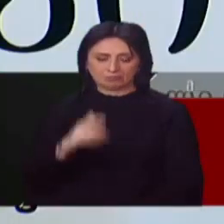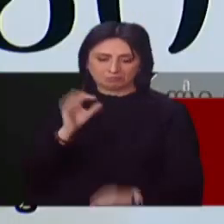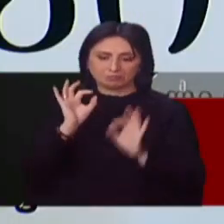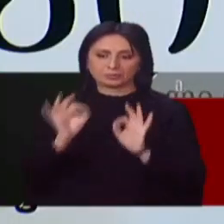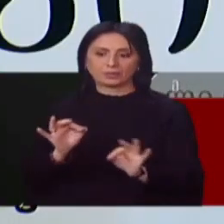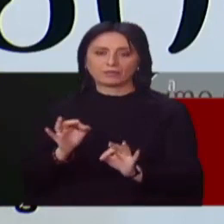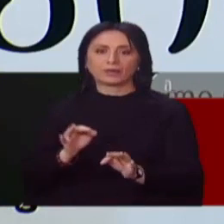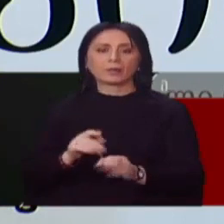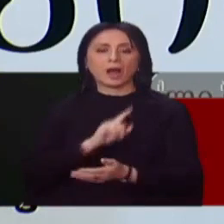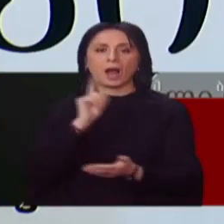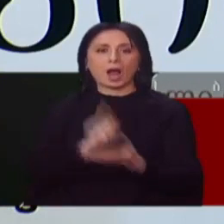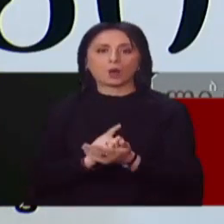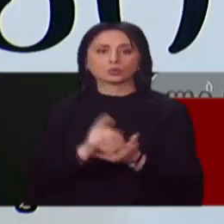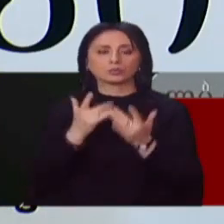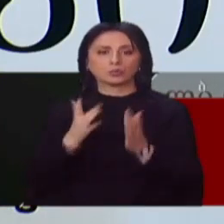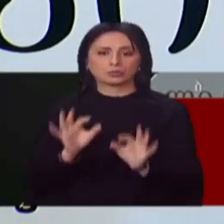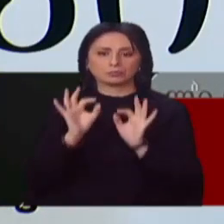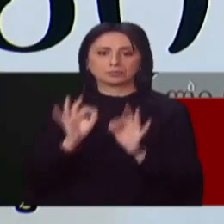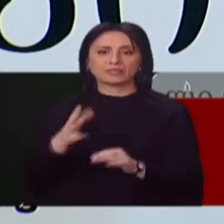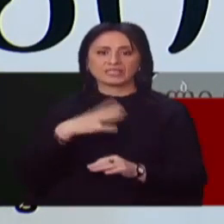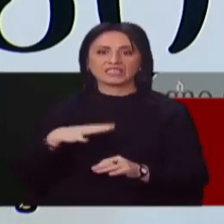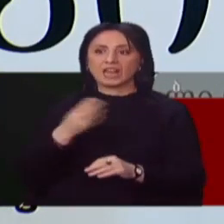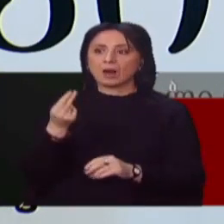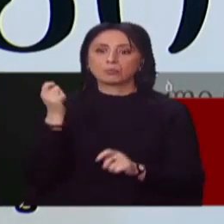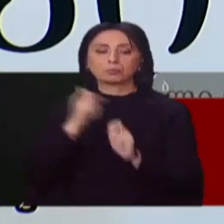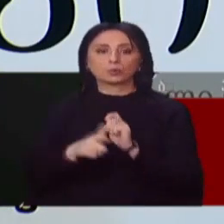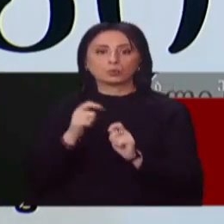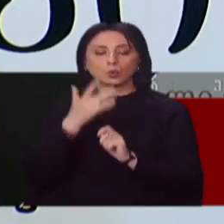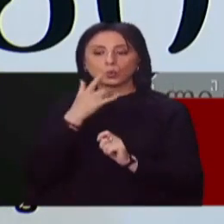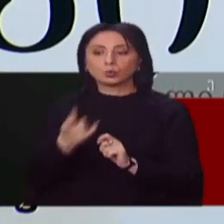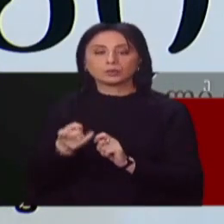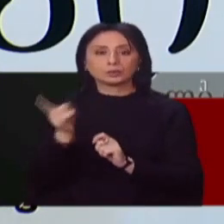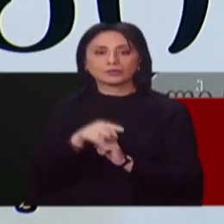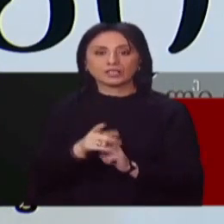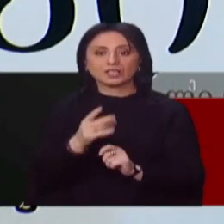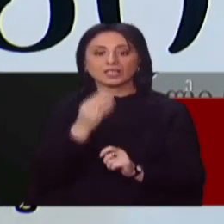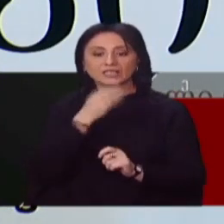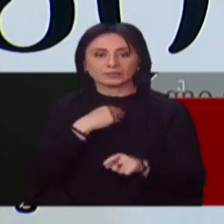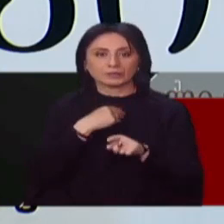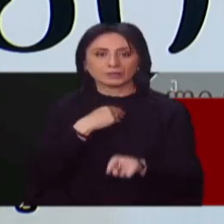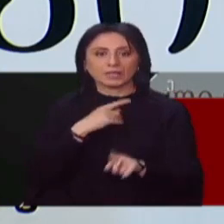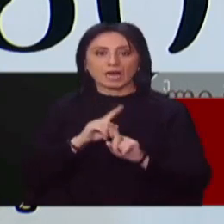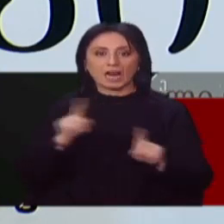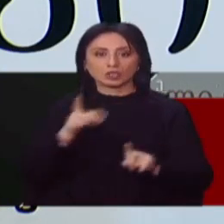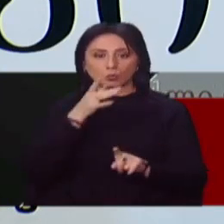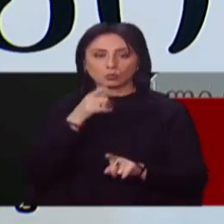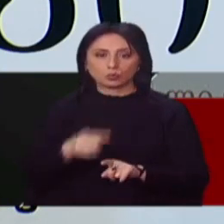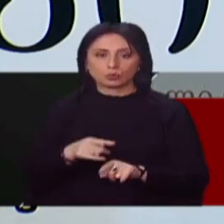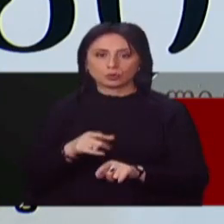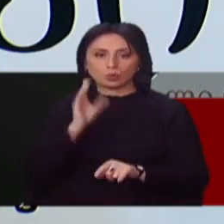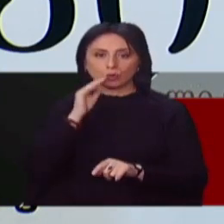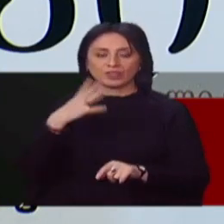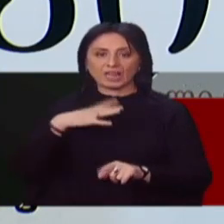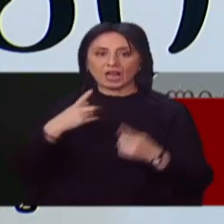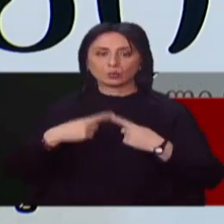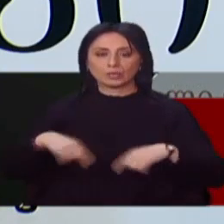Legitimuri, da, metic, auzilebeli motchovna, sakartvelo shishemosuli, uchovuri pulis gamjiroaloba, gansakutrebit imponzero desac,